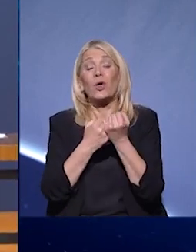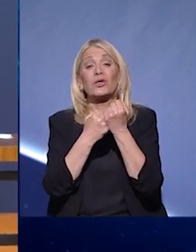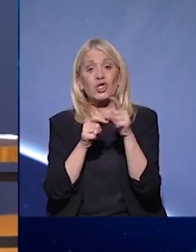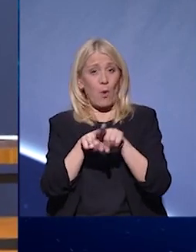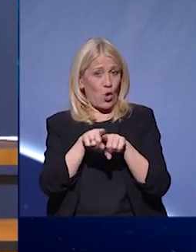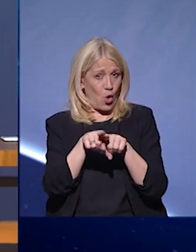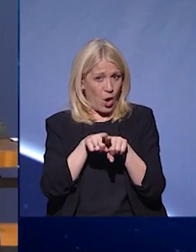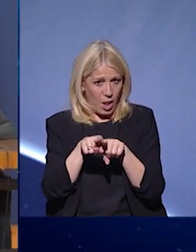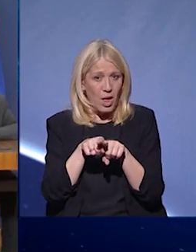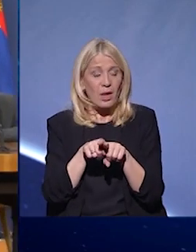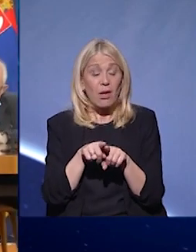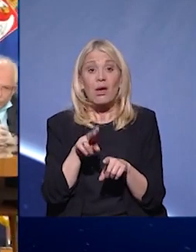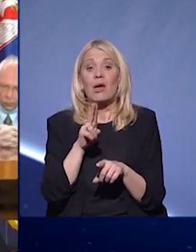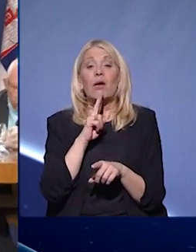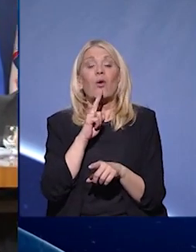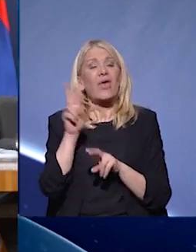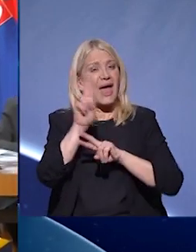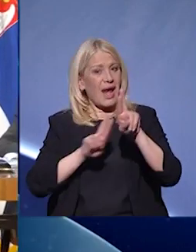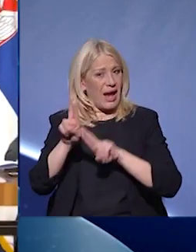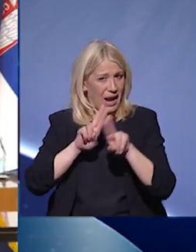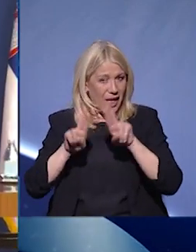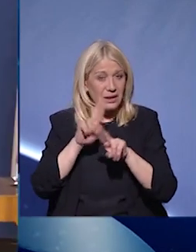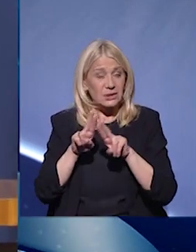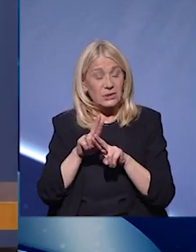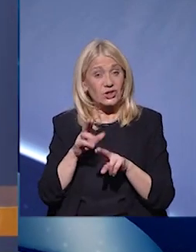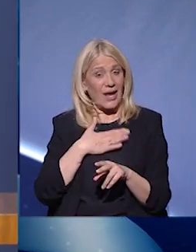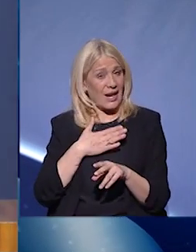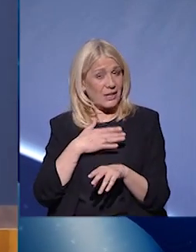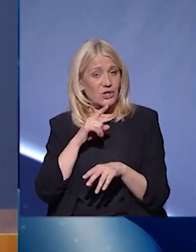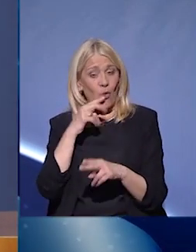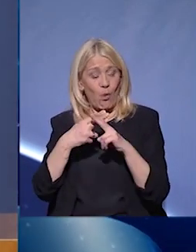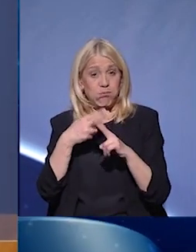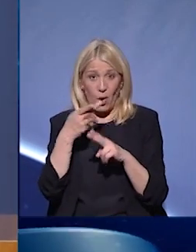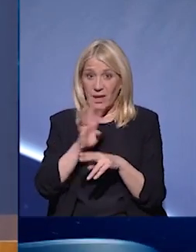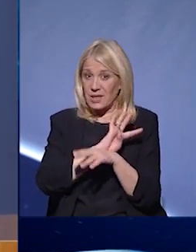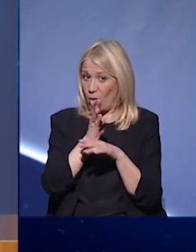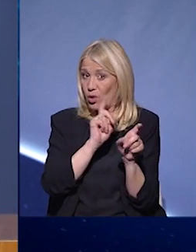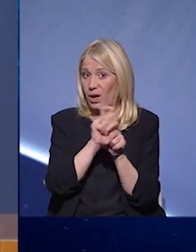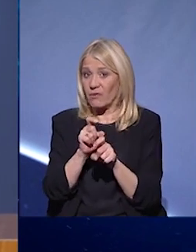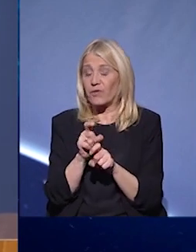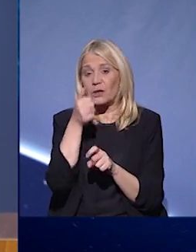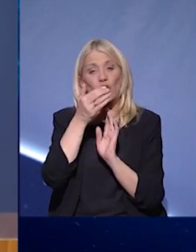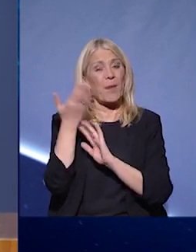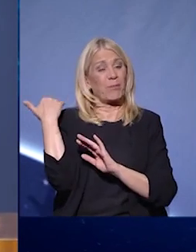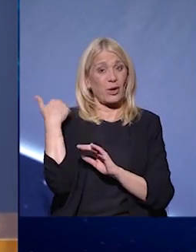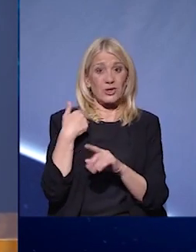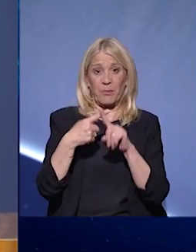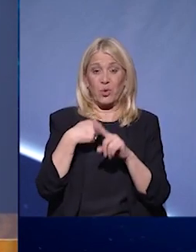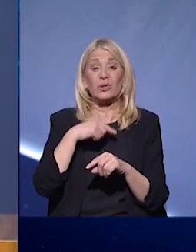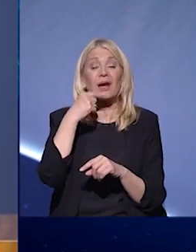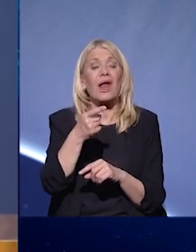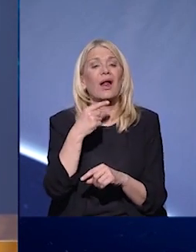kolege koje leče naše pacijente i što je i prošli put i rekao